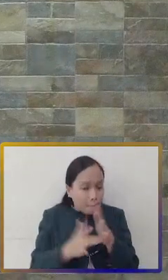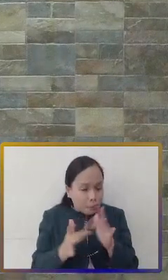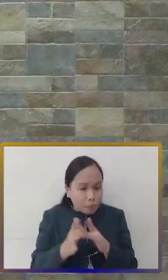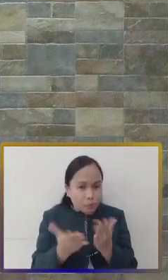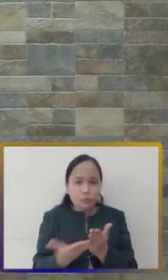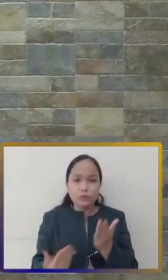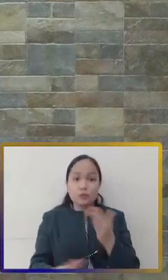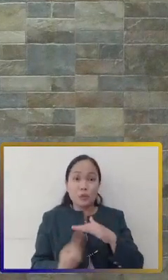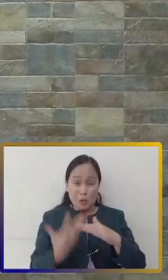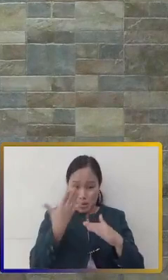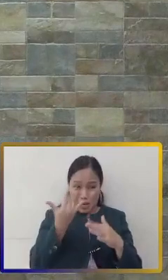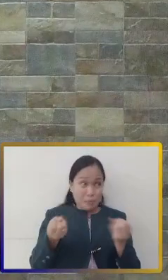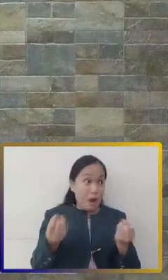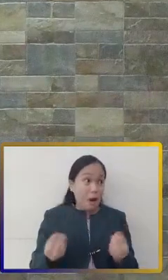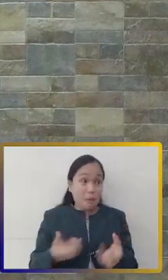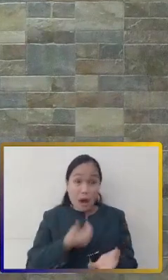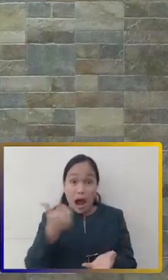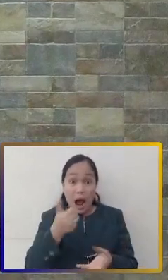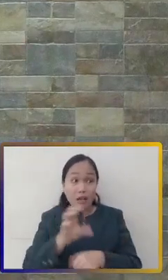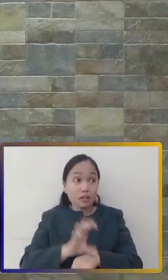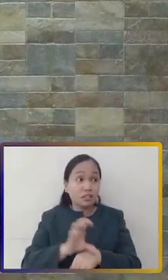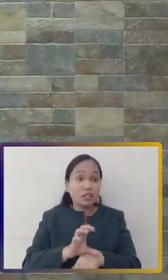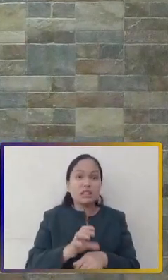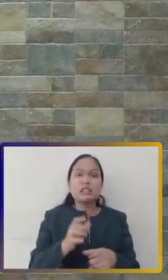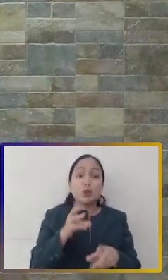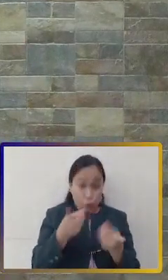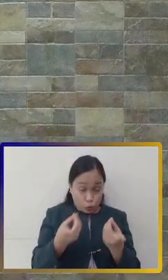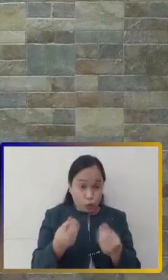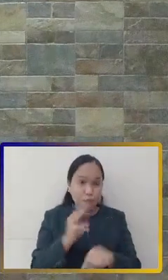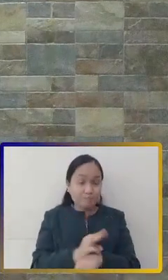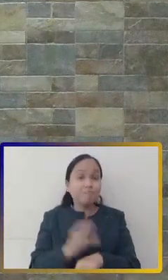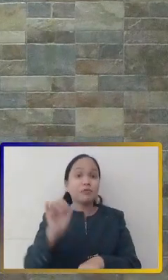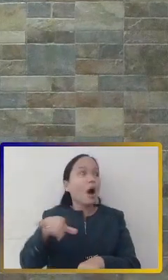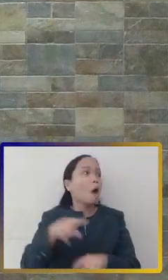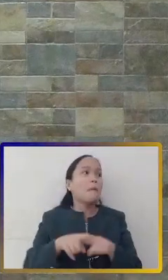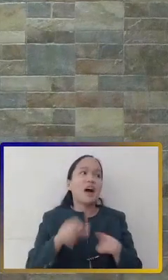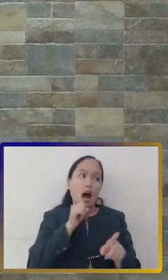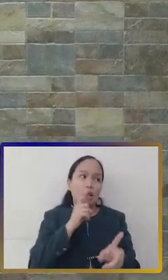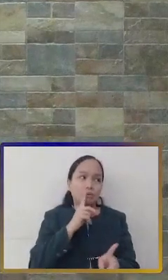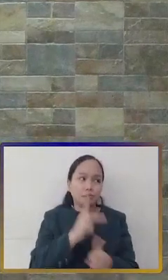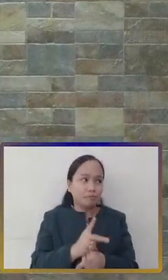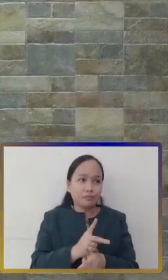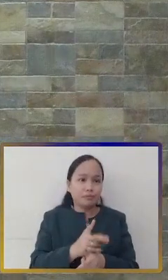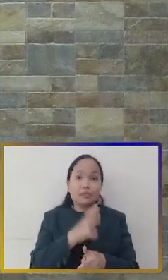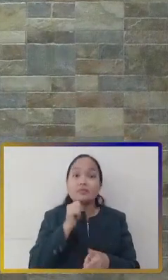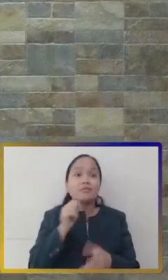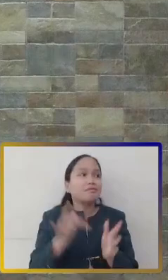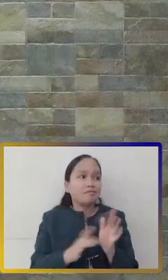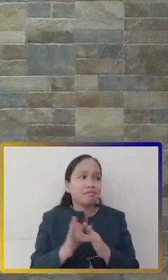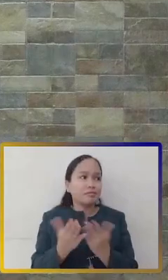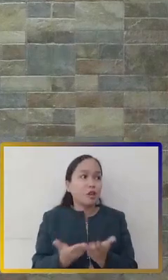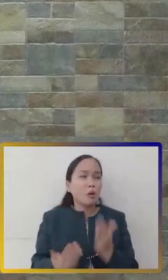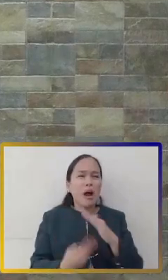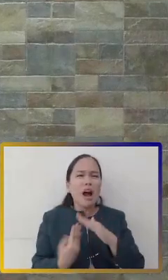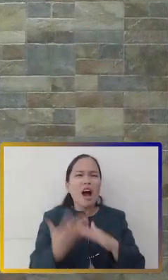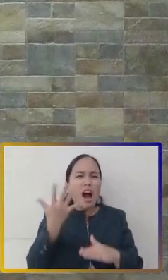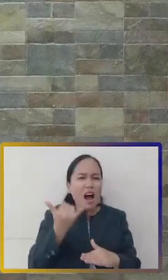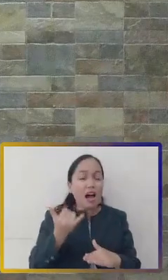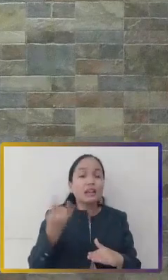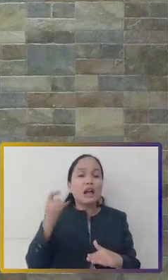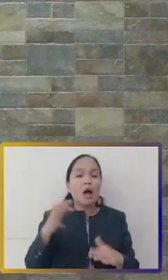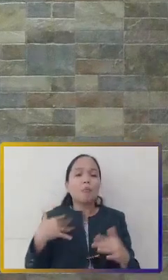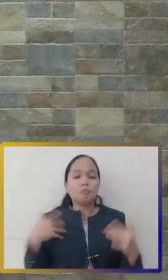do ministries but not properly and biblically. It is because of the reason that they are tainted by the